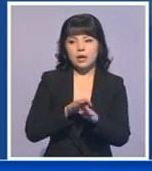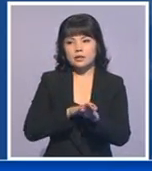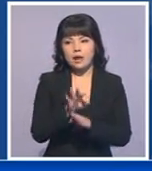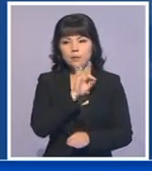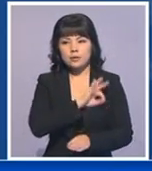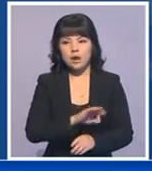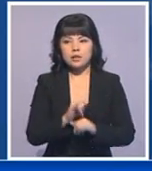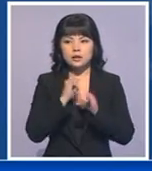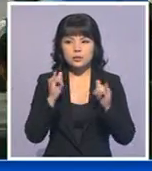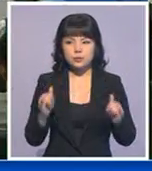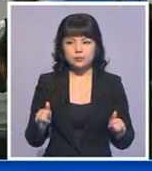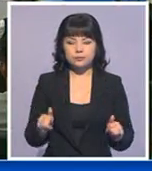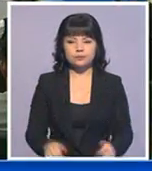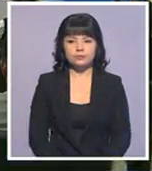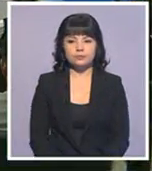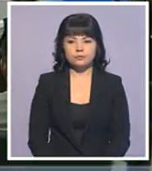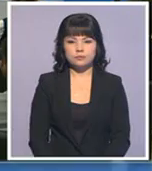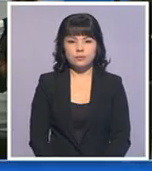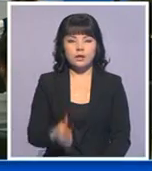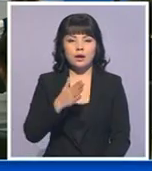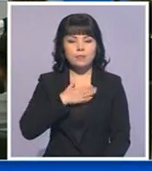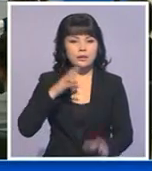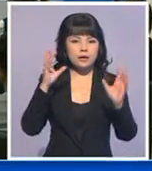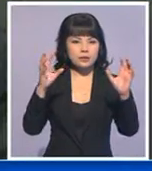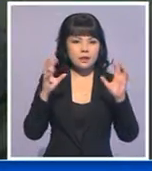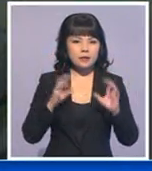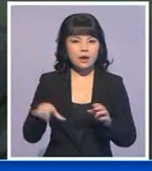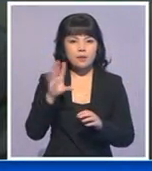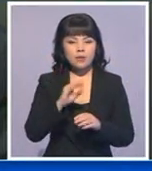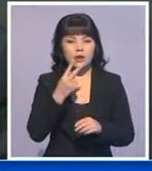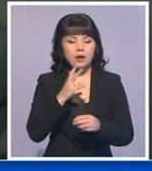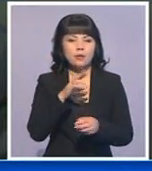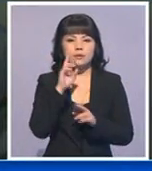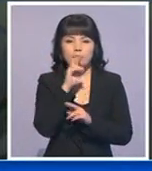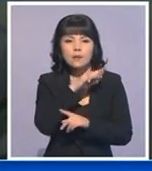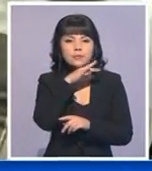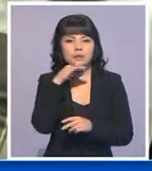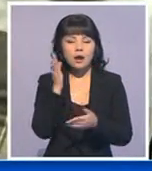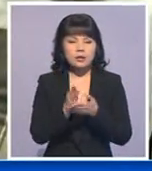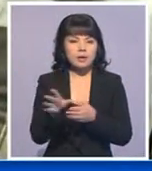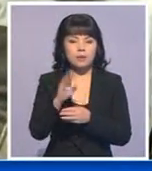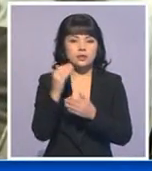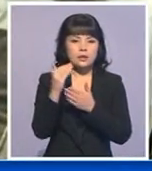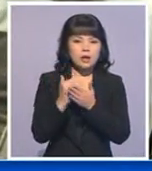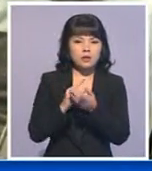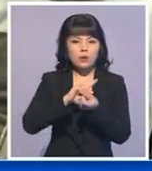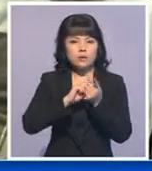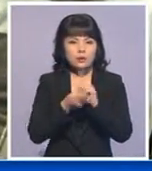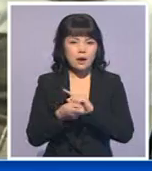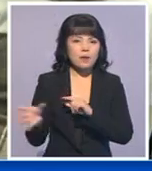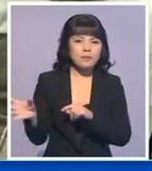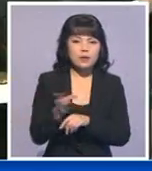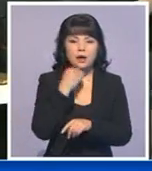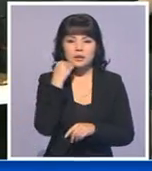тиімділігін арттыру. Біздегі заңдар жаман оқушының дәптері сияқты. Біріншіден жиі өзгертіледі, екіншіден сапасыз